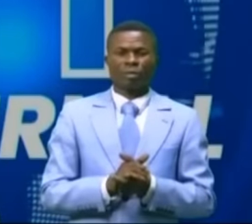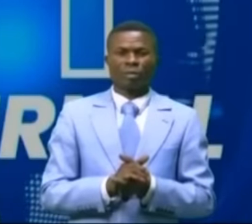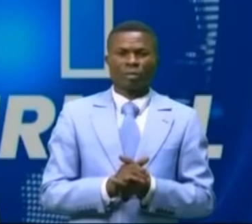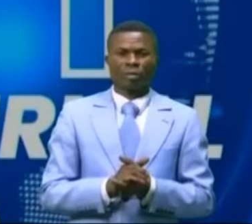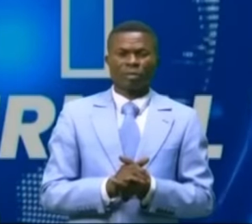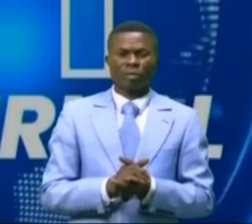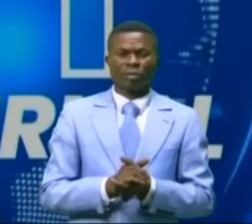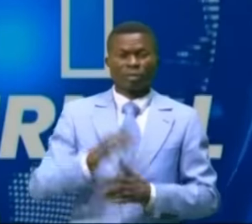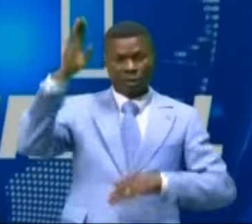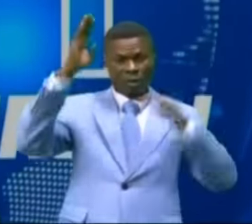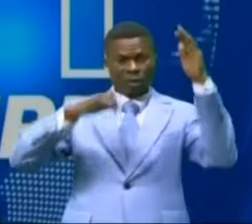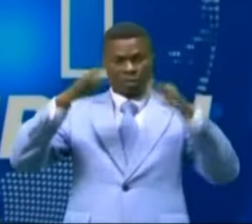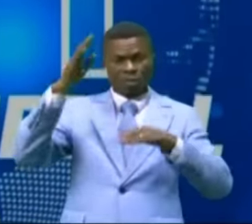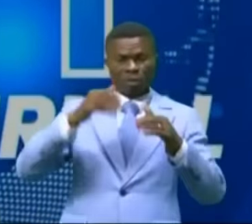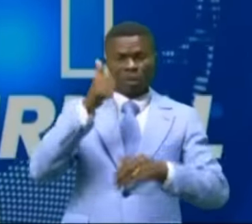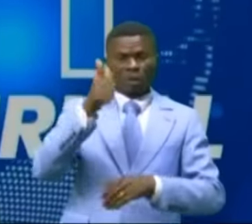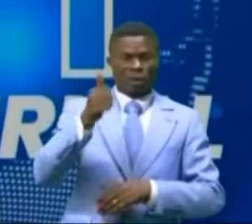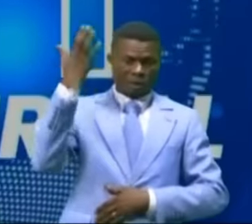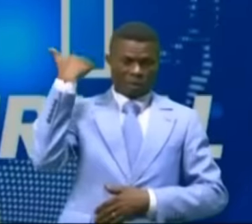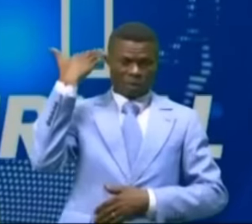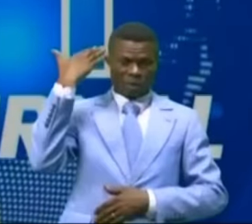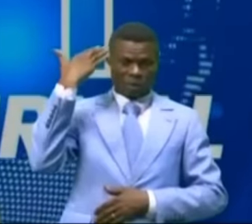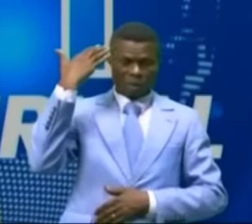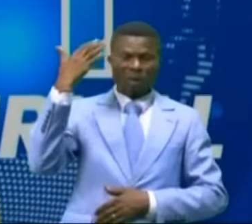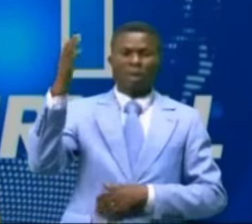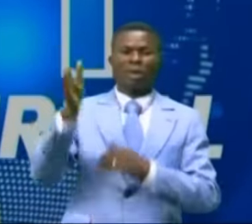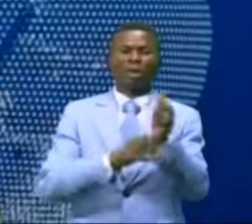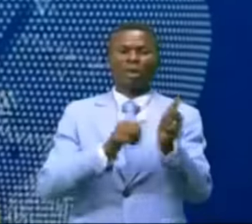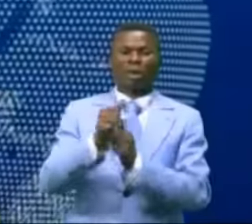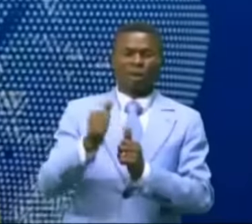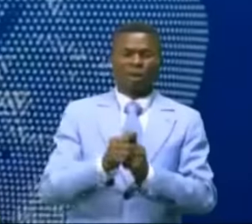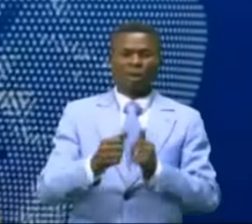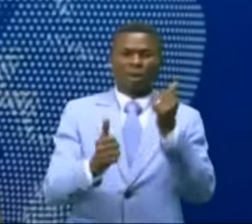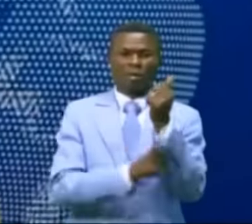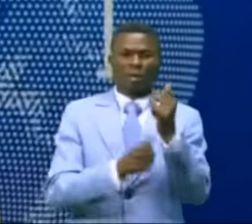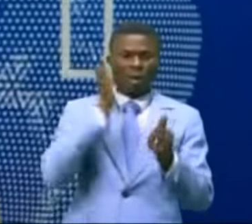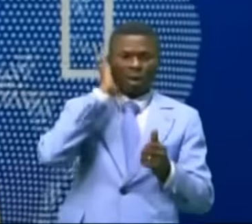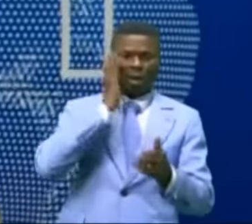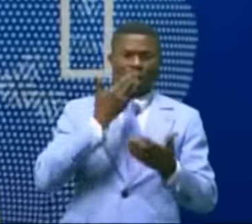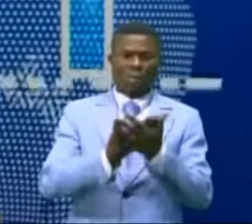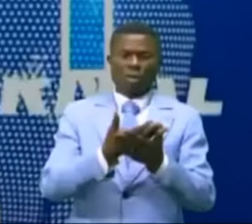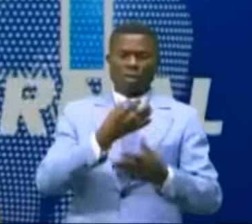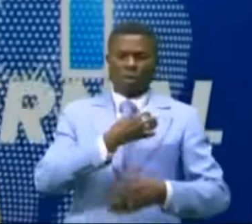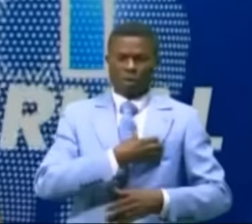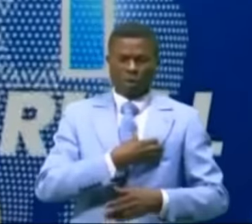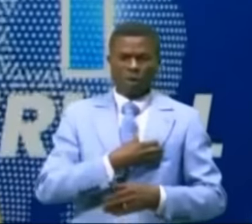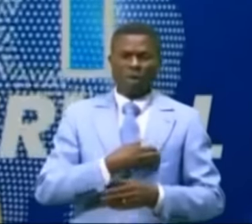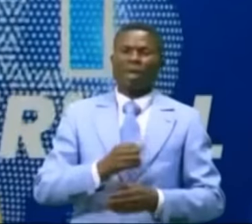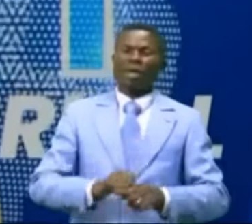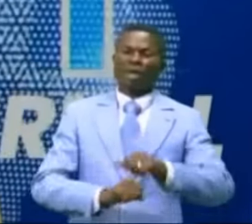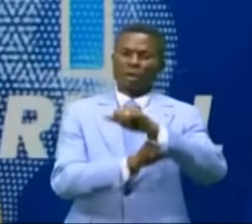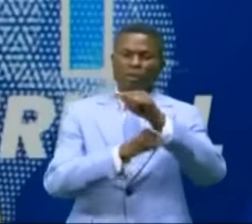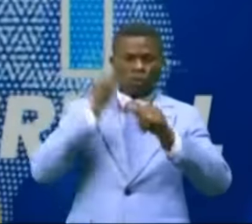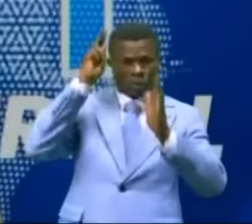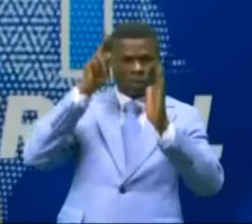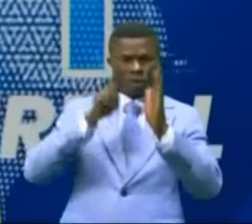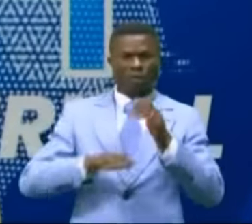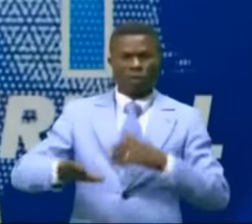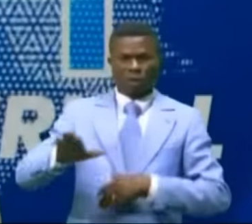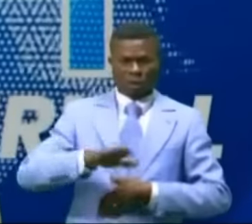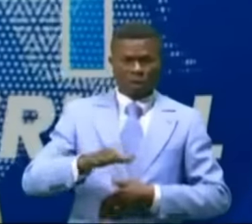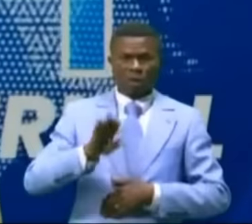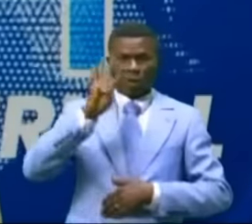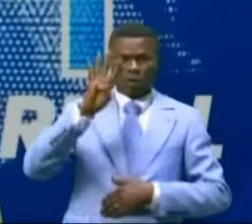Les pluies de janvier dernier les avaient ruinés. Les hommes de bonne volonté ont répondu à l'appel du gouvernement de la République et ce